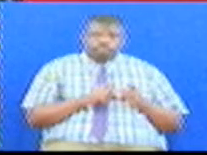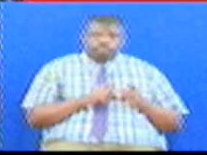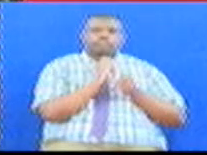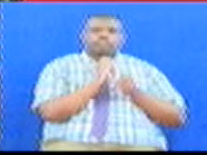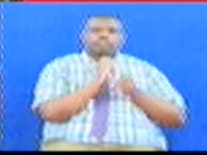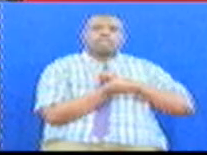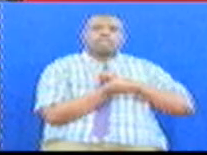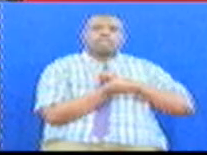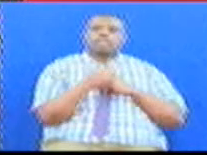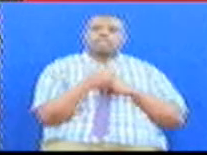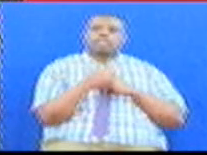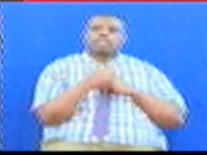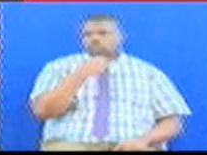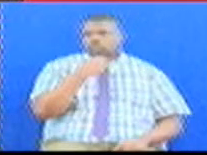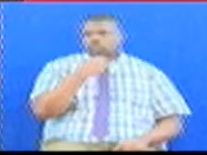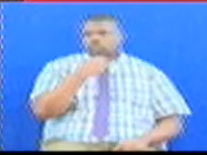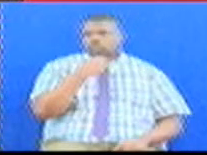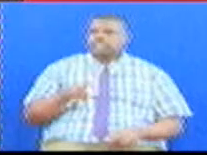kwenye sura hii